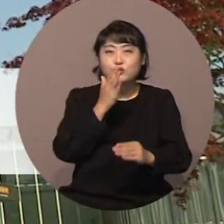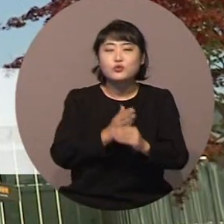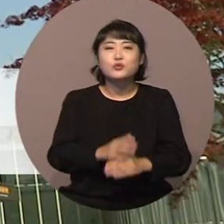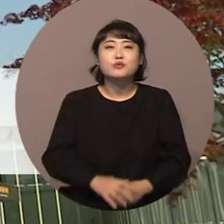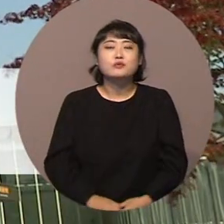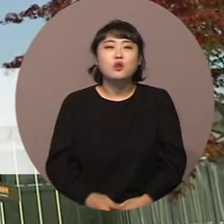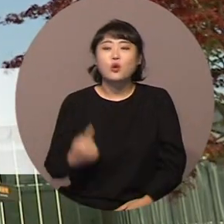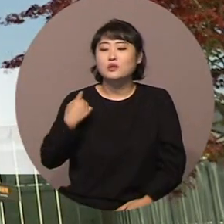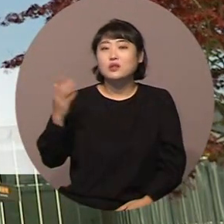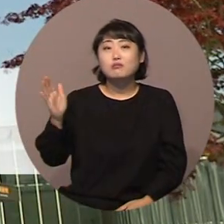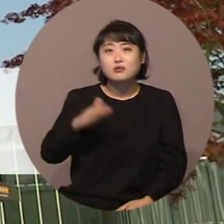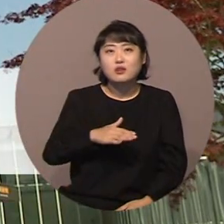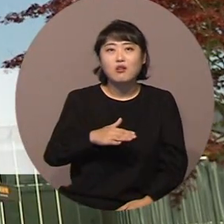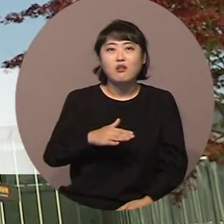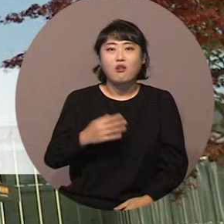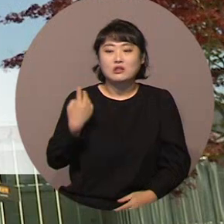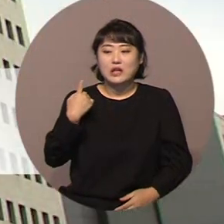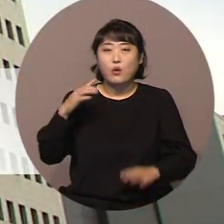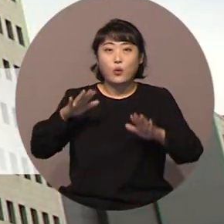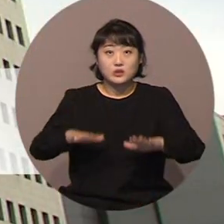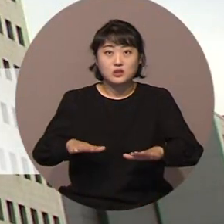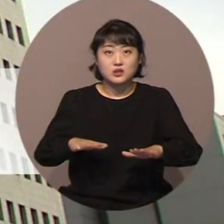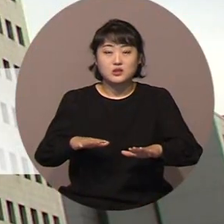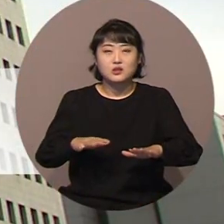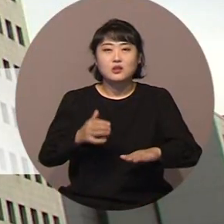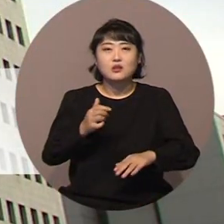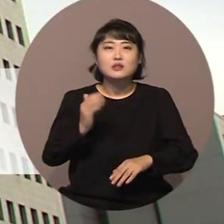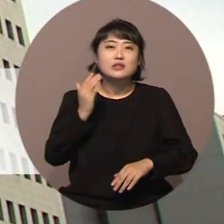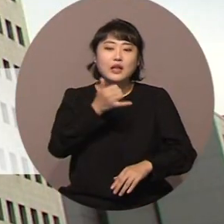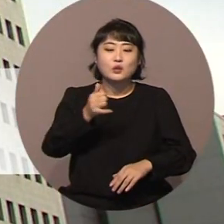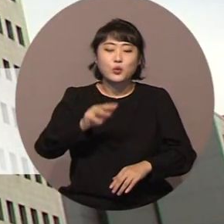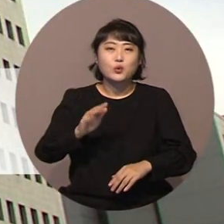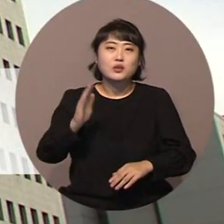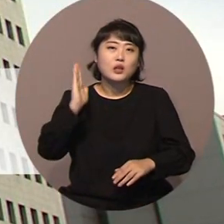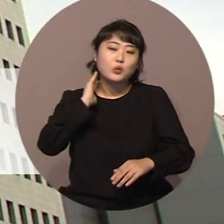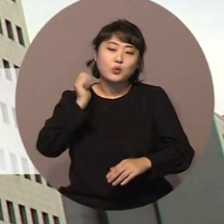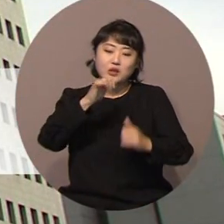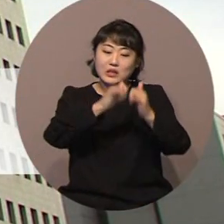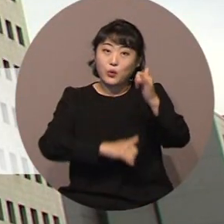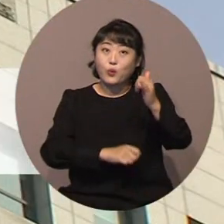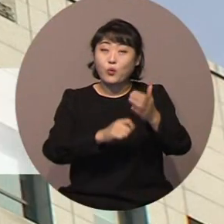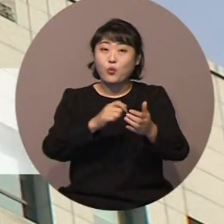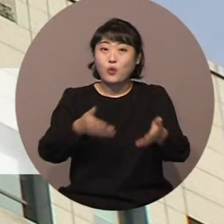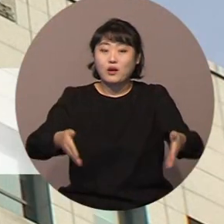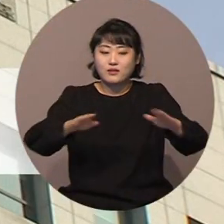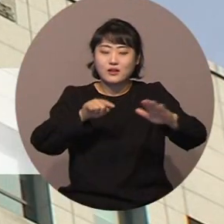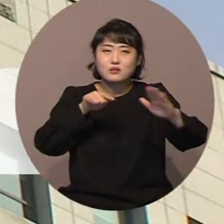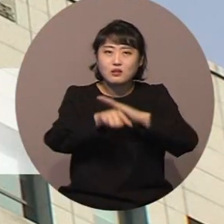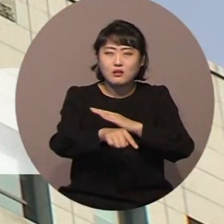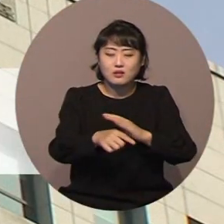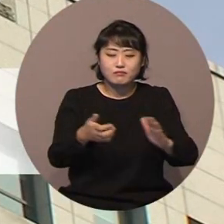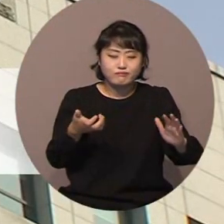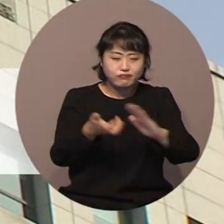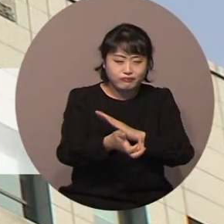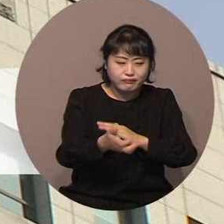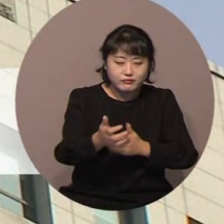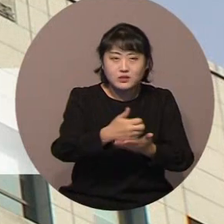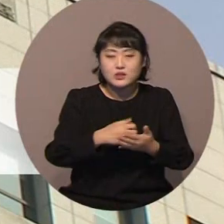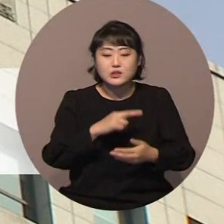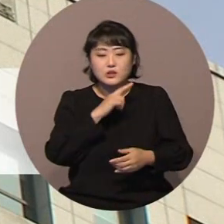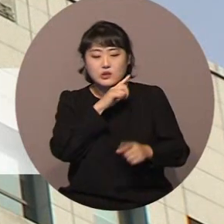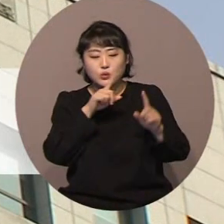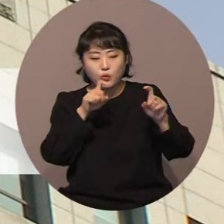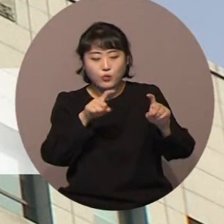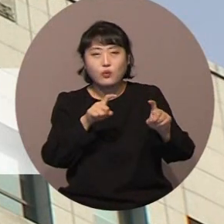지검은 어제부터 세종시에 있는 대통령 기록관에 검사와 수사관들을 보내 감사원이 수사를 요청한 의혹과 관련해